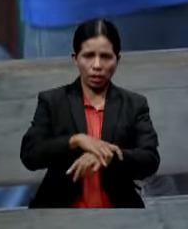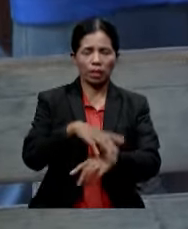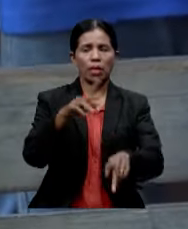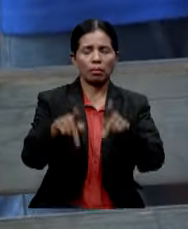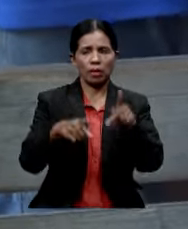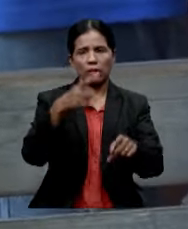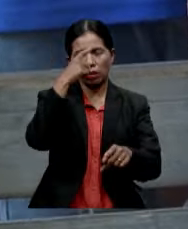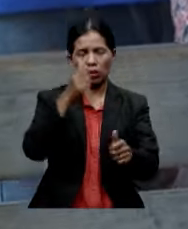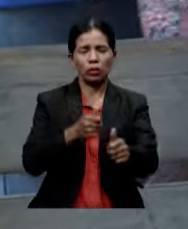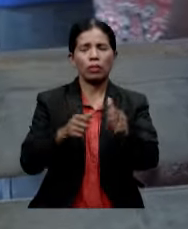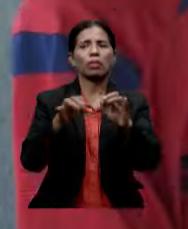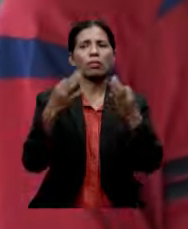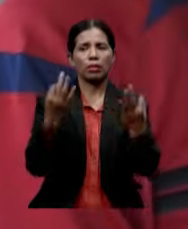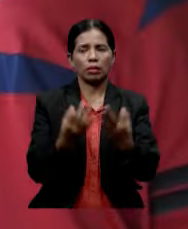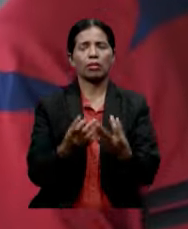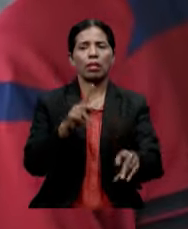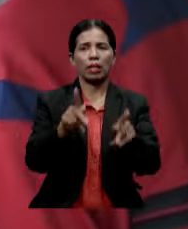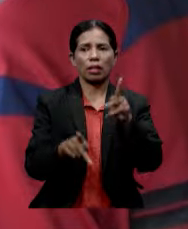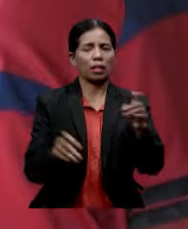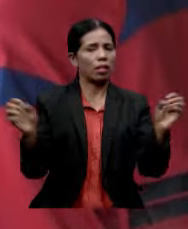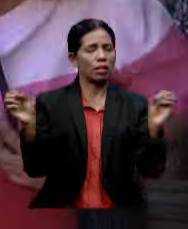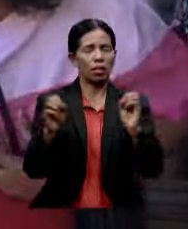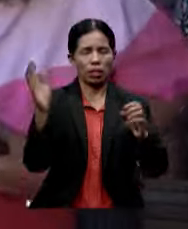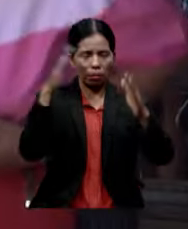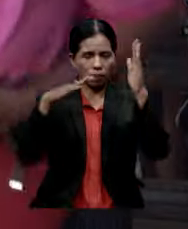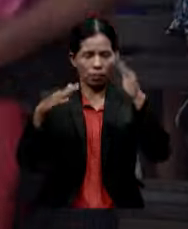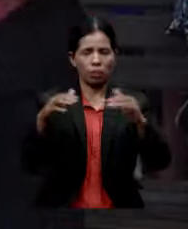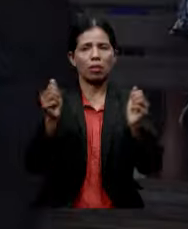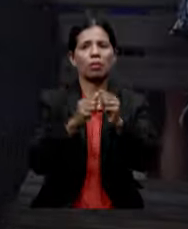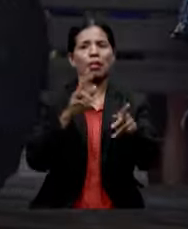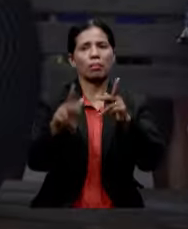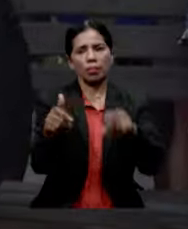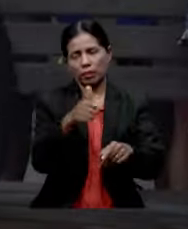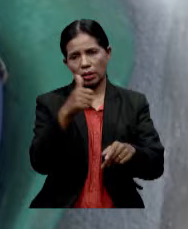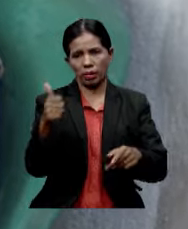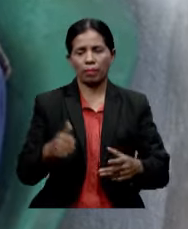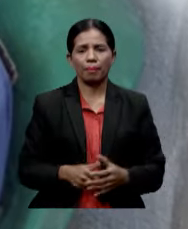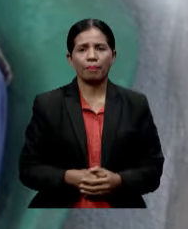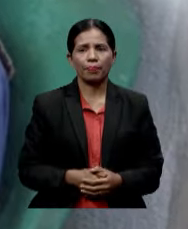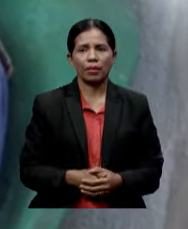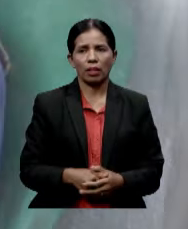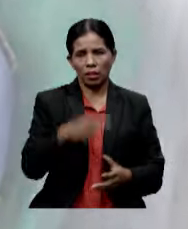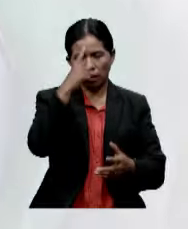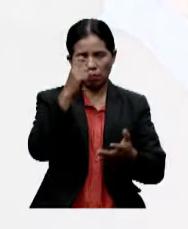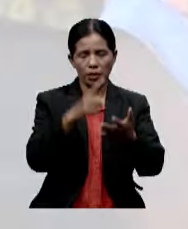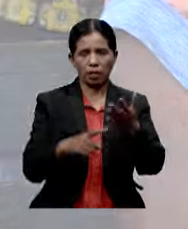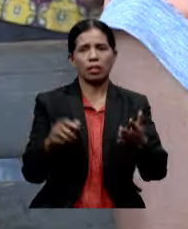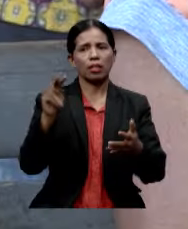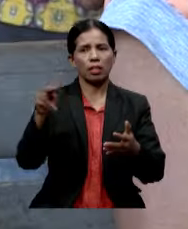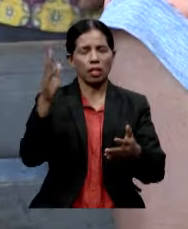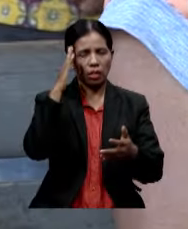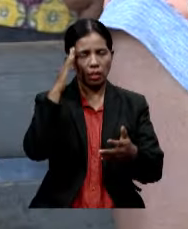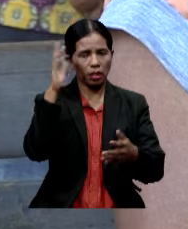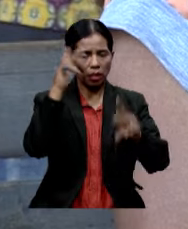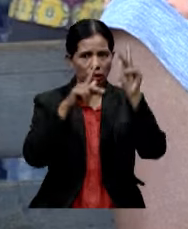Tambatuir família durante ne suspeito lahalo problema Rui Marcelo. Comete, tamba saída. Nia tene katak buat nebe